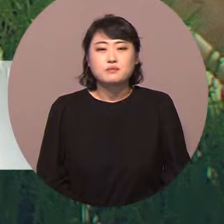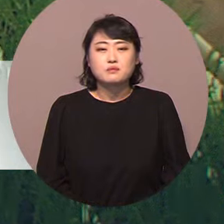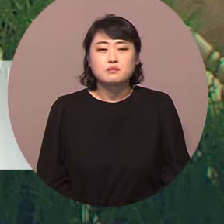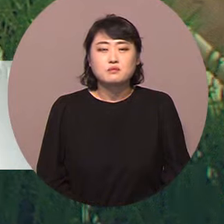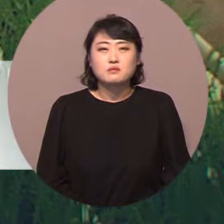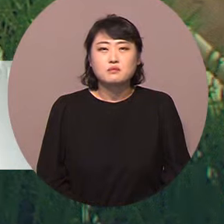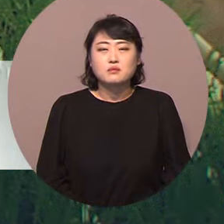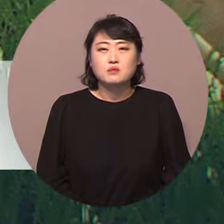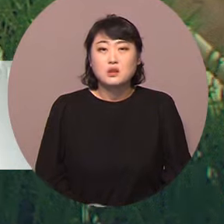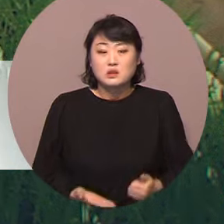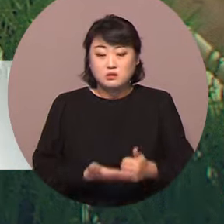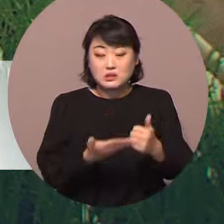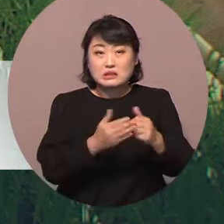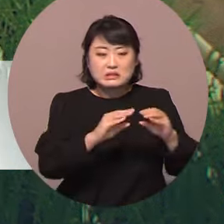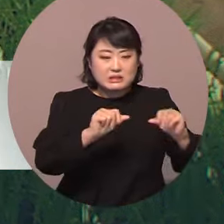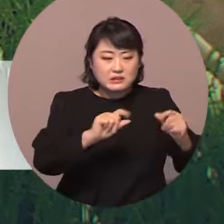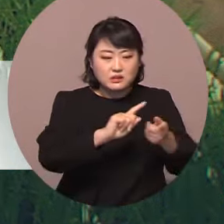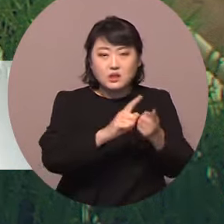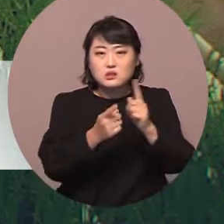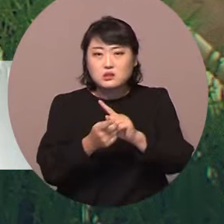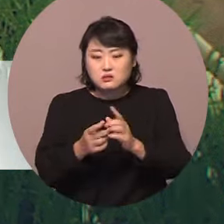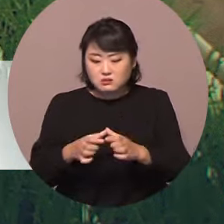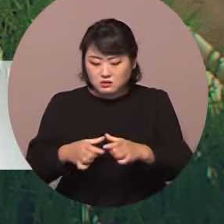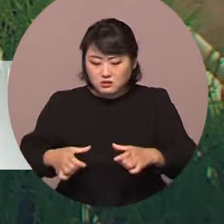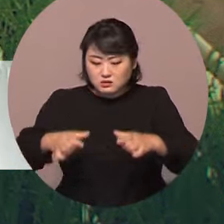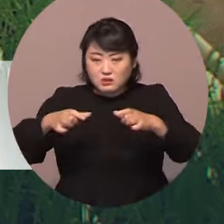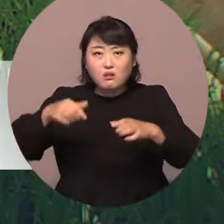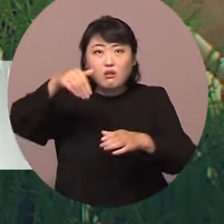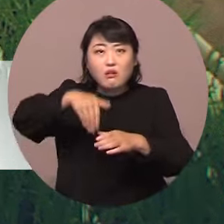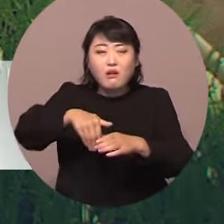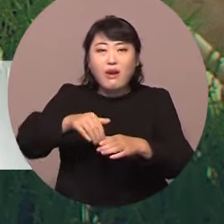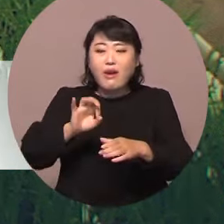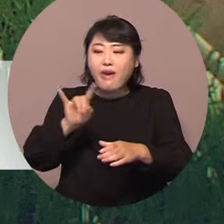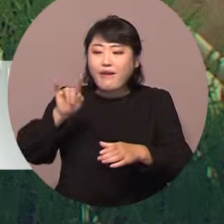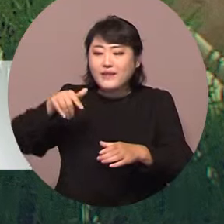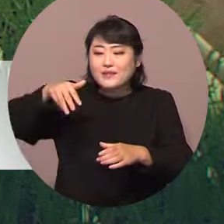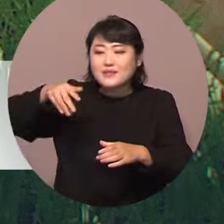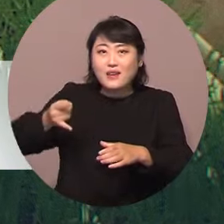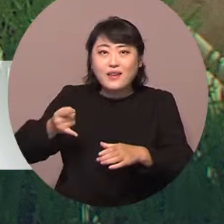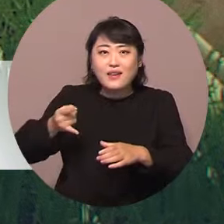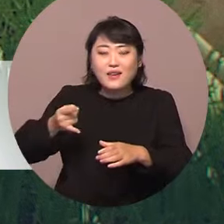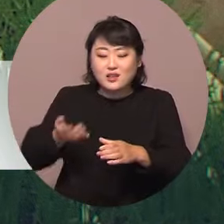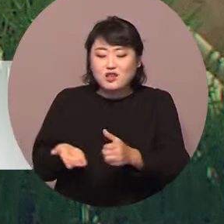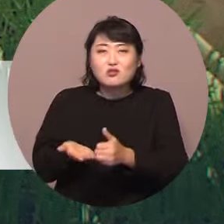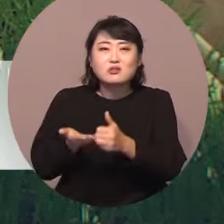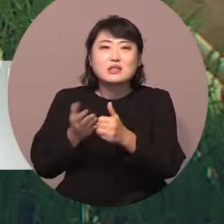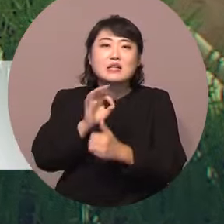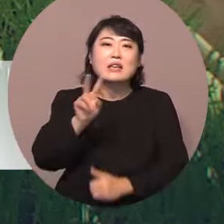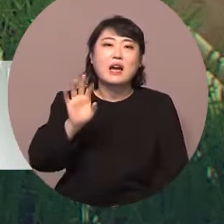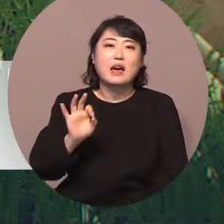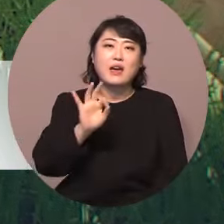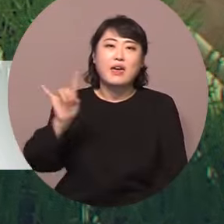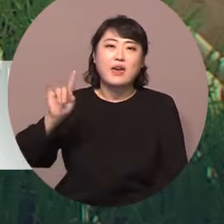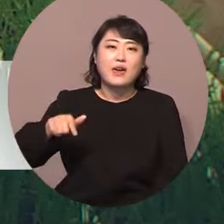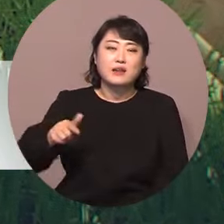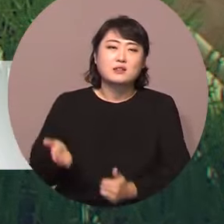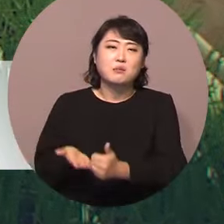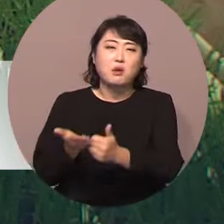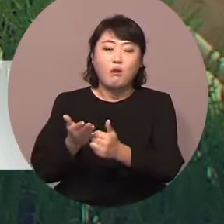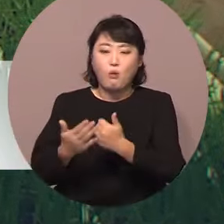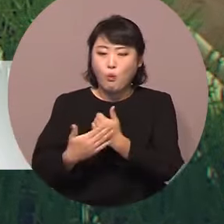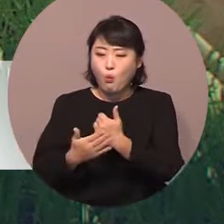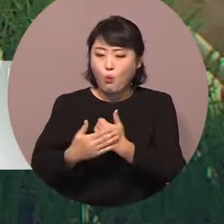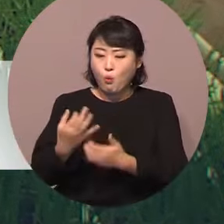장물을 흙 대신 재배 틀에 심어 영양분이 섞인 애체 공급하는 양액 재배가 농가 소득에 도움이 되는